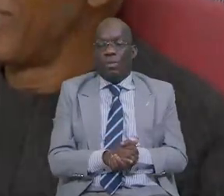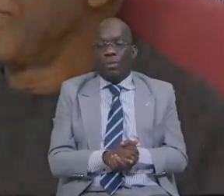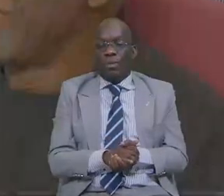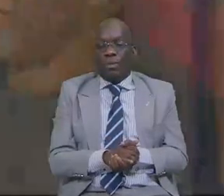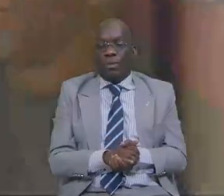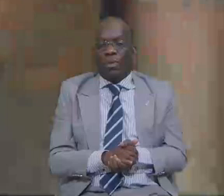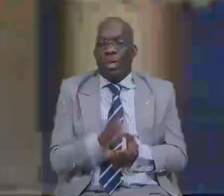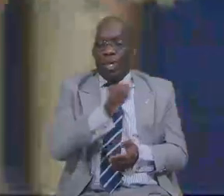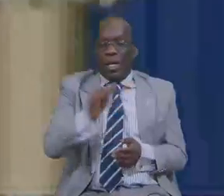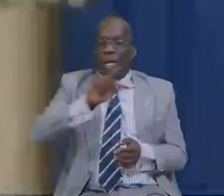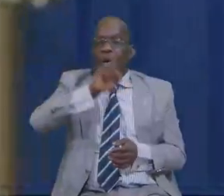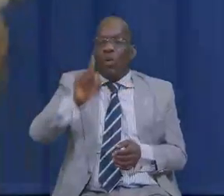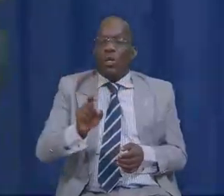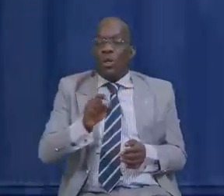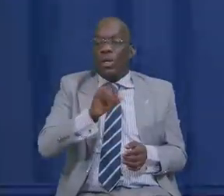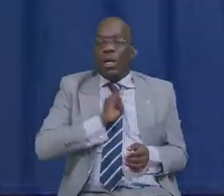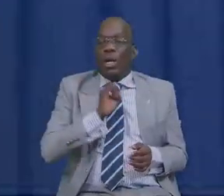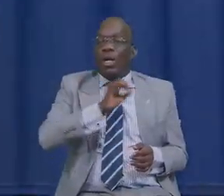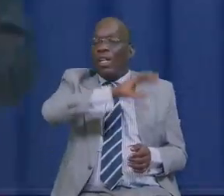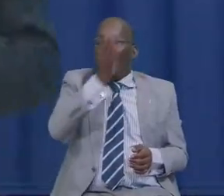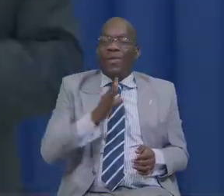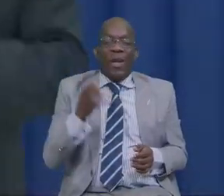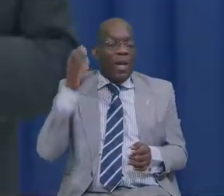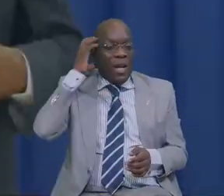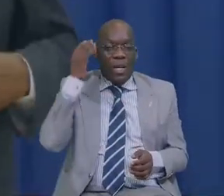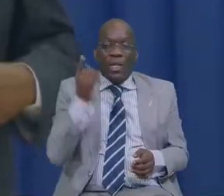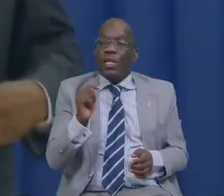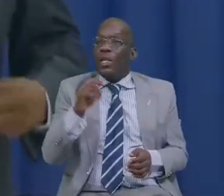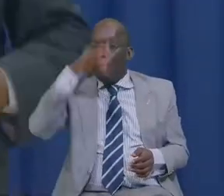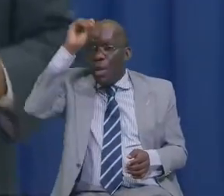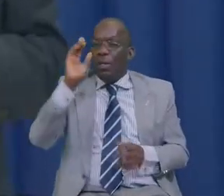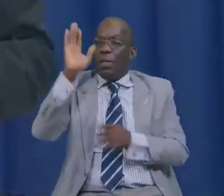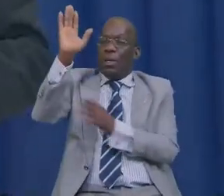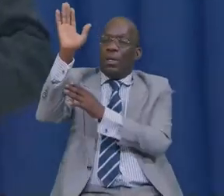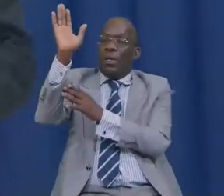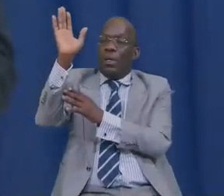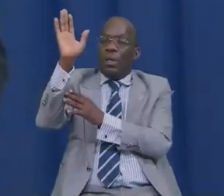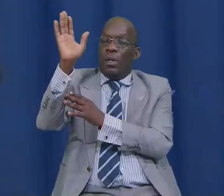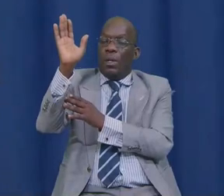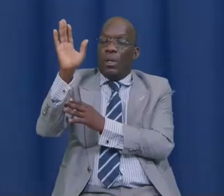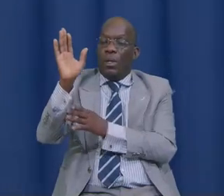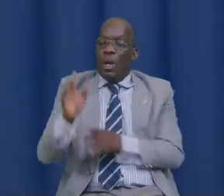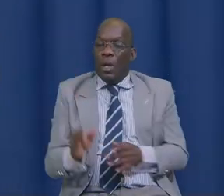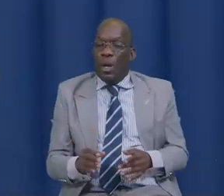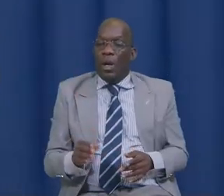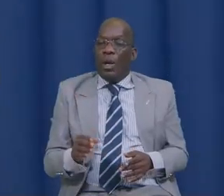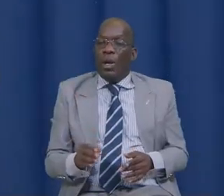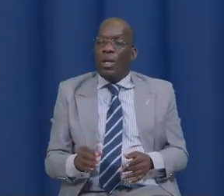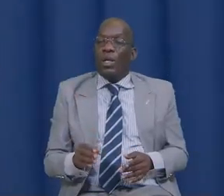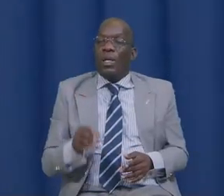La question que je n'avais jamais entendue. Il a dit oui, il a levé la main. Il a dit,